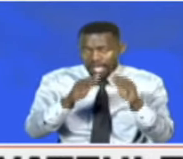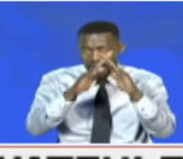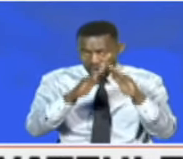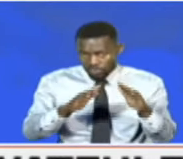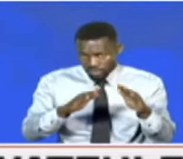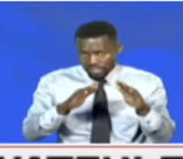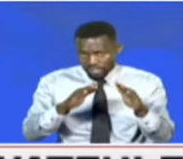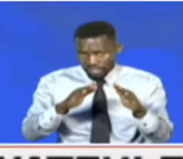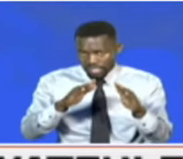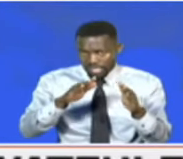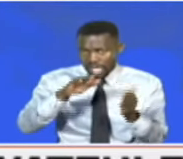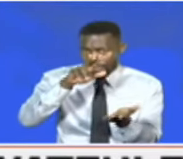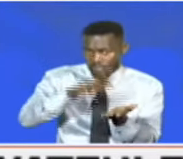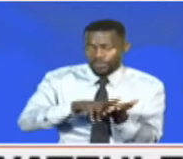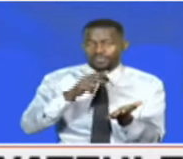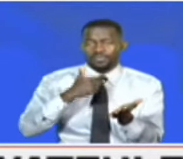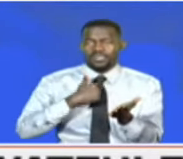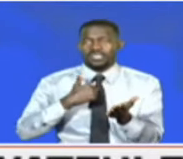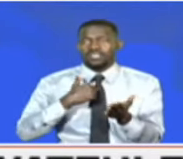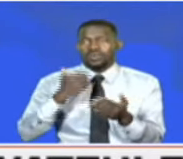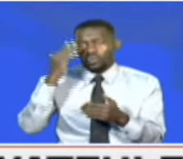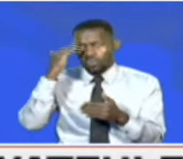because I don't believe in